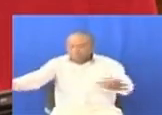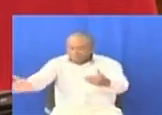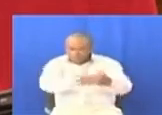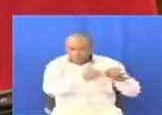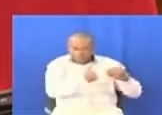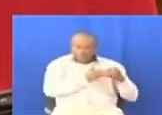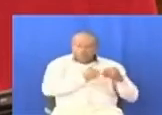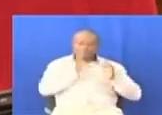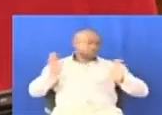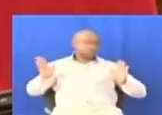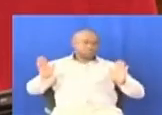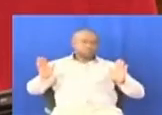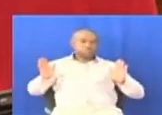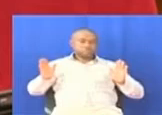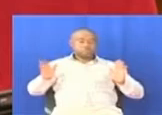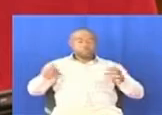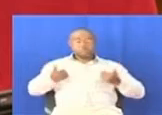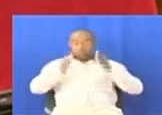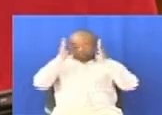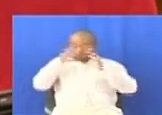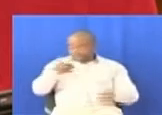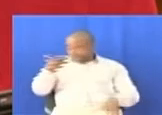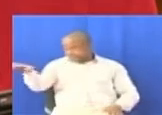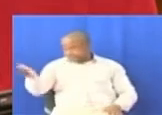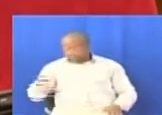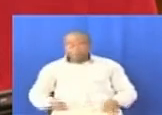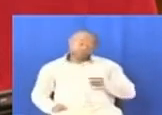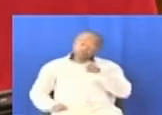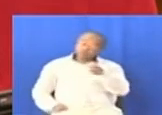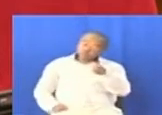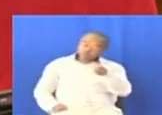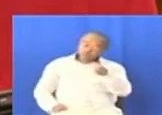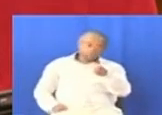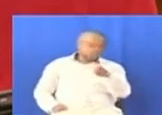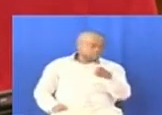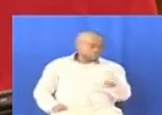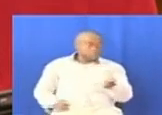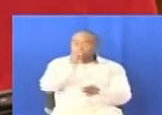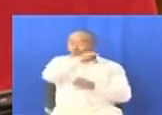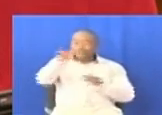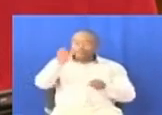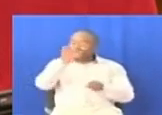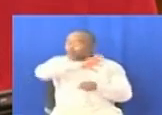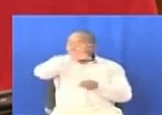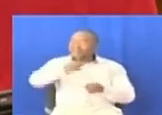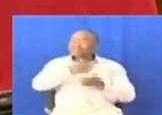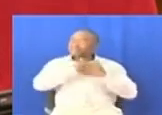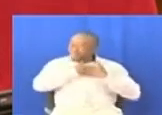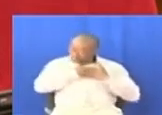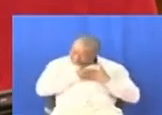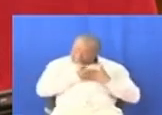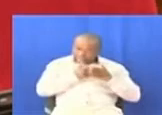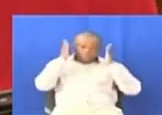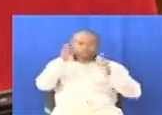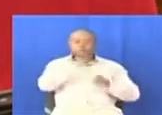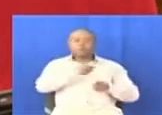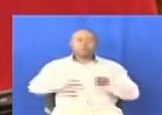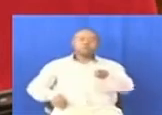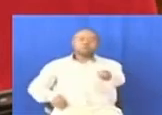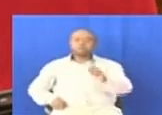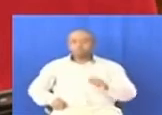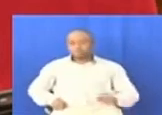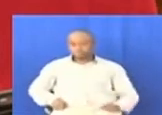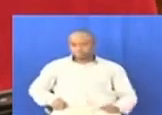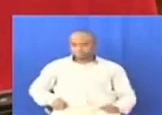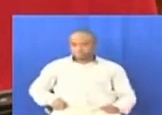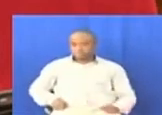tumefanya hivyo. Mheshimiwa Spika, Mheshimiwa Rais, wanampenda watu wote, watu wote.